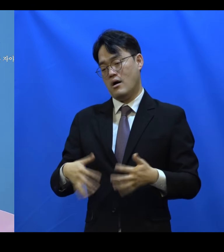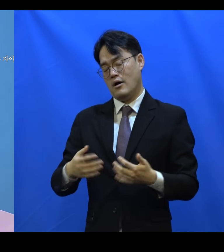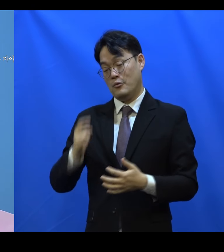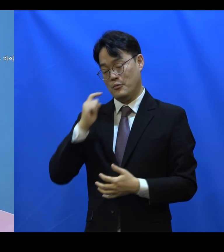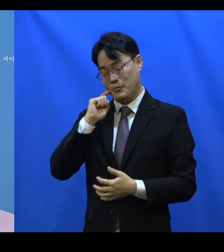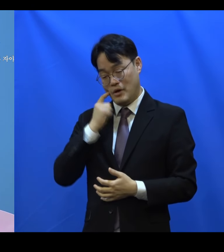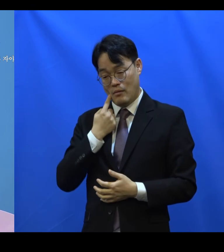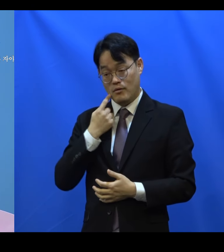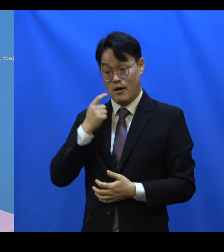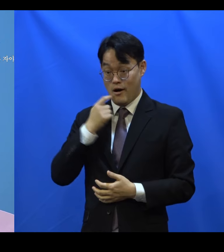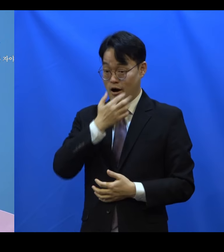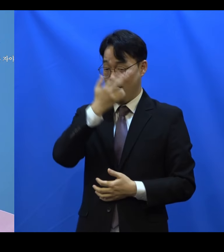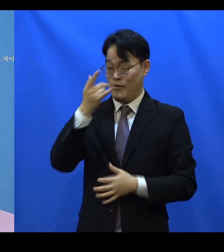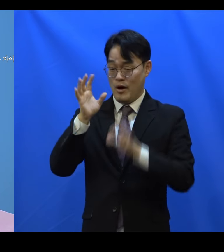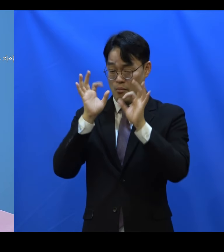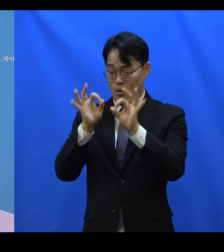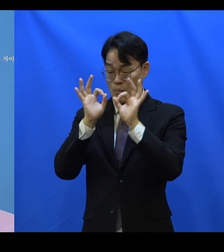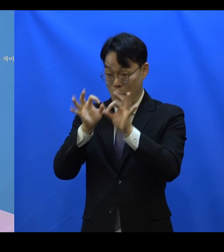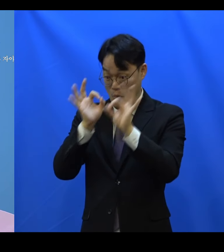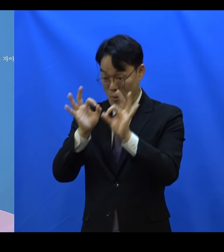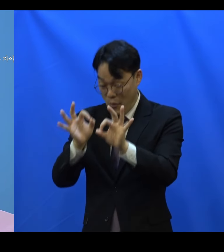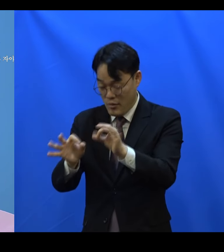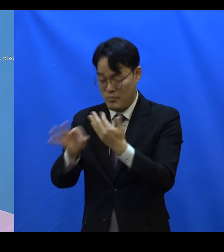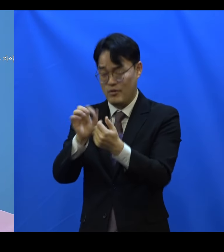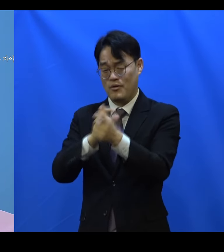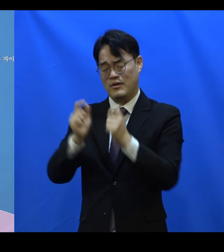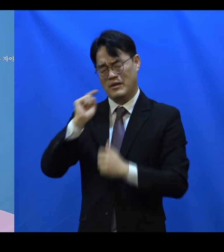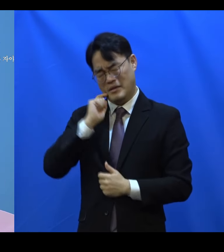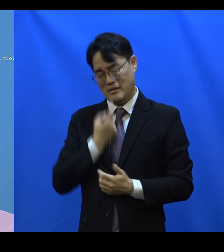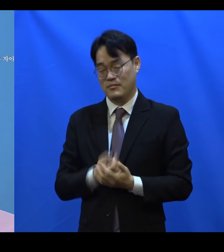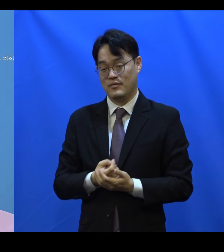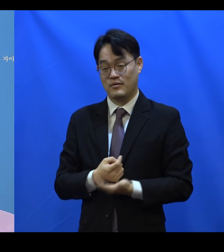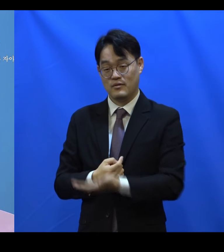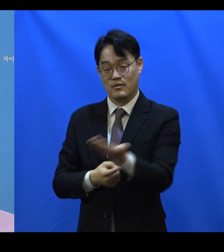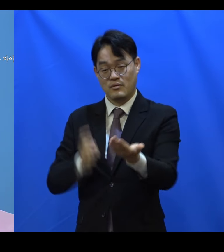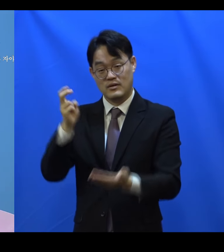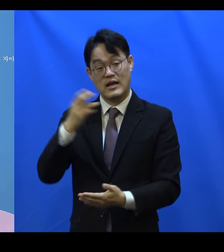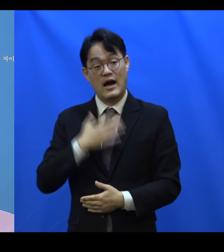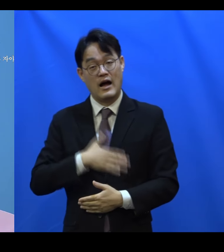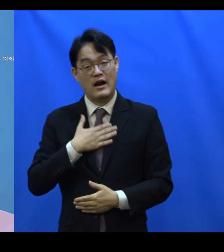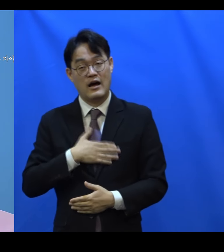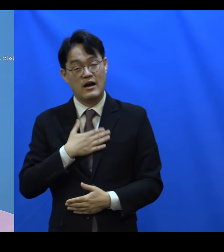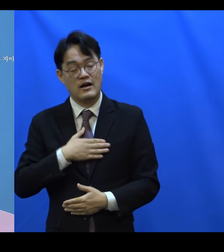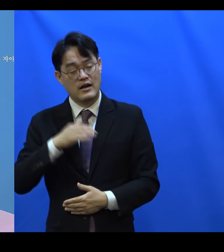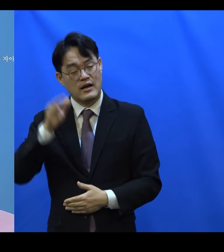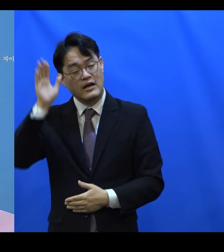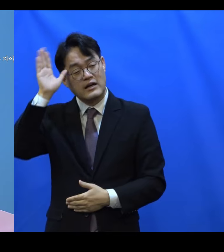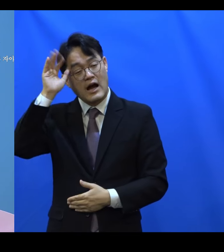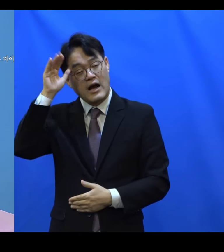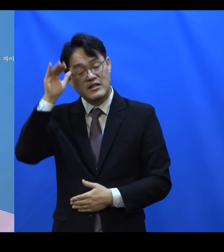너무 예뻐요. 그 강아지 풀 얼마나 예뻐요, 그죠? 바람이 하나 할 때 얼마나 예뻐요.